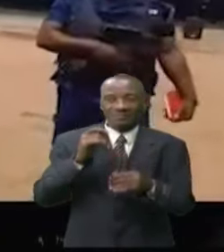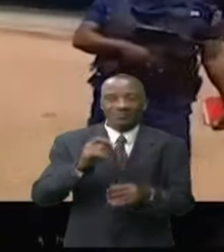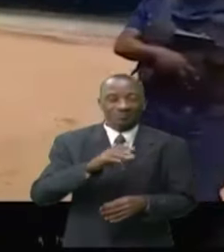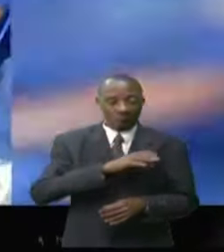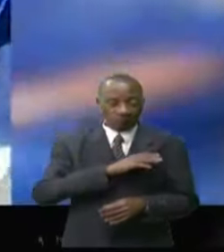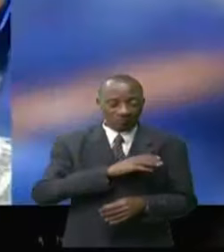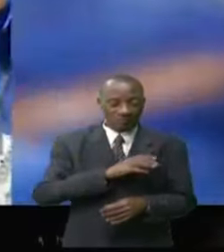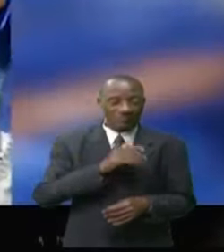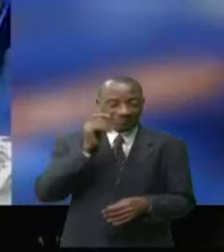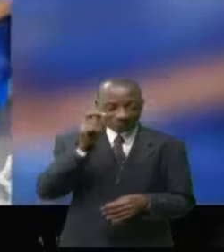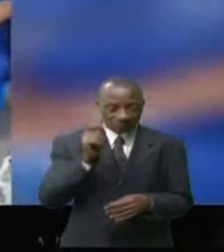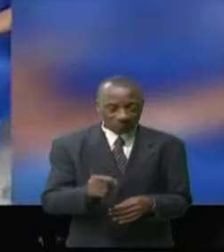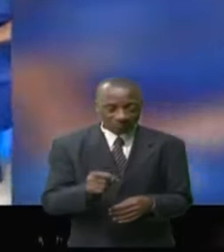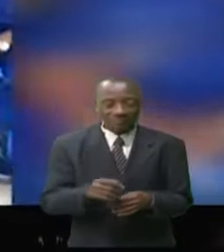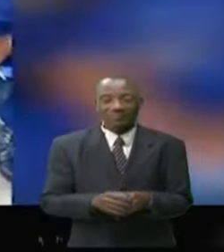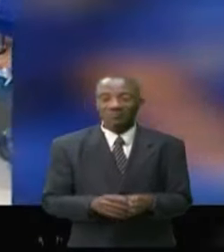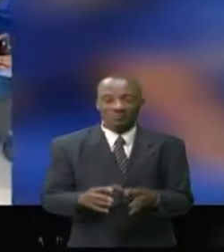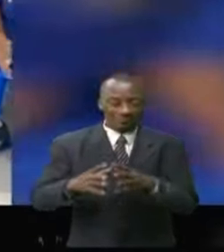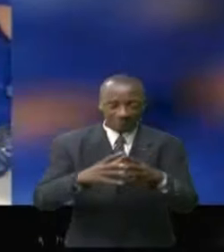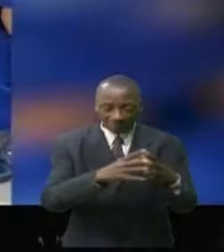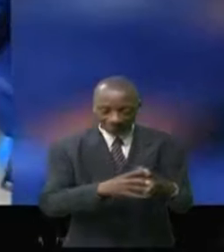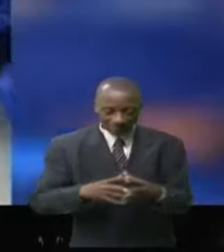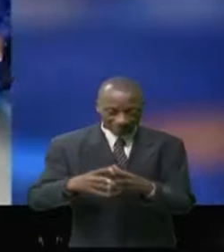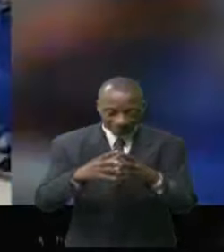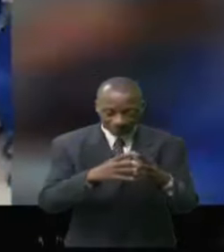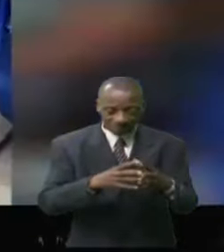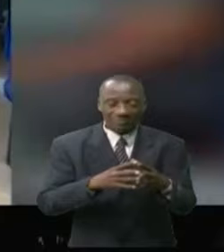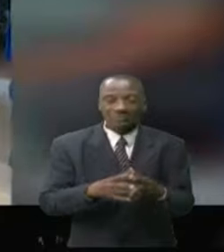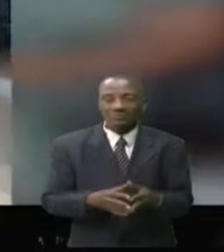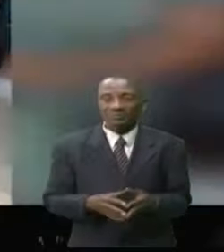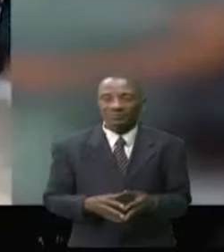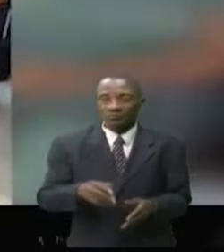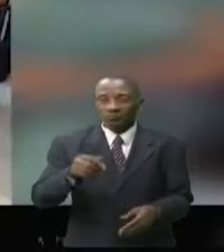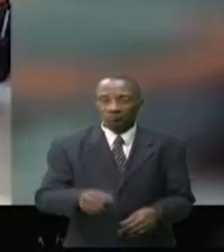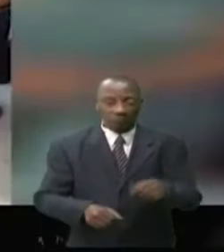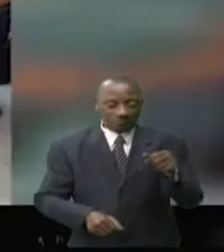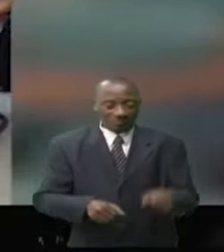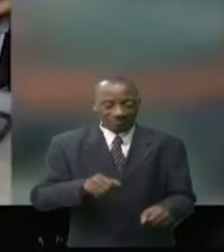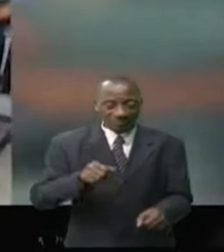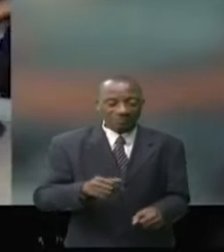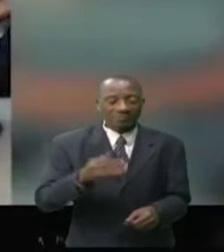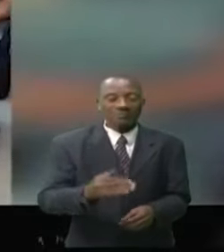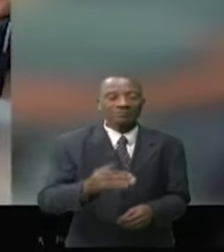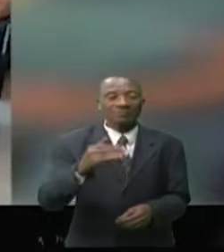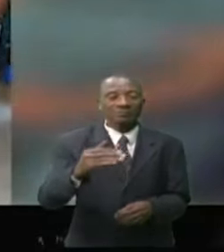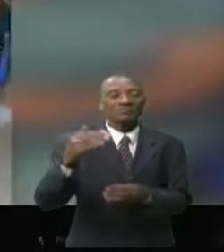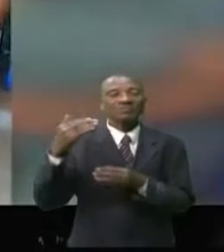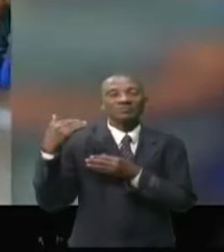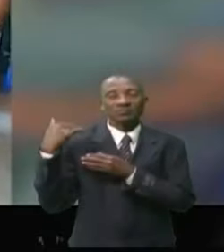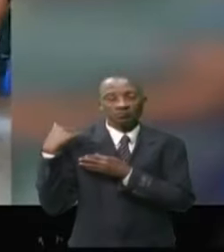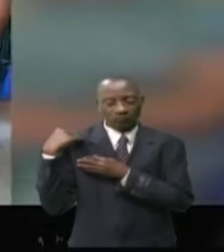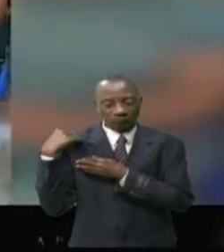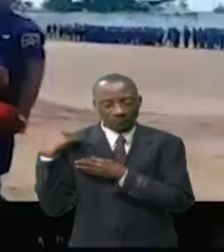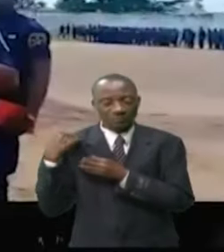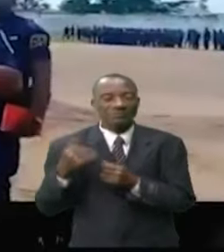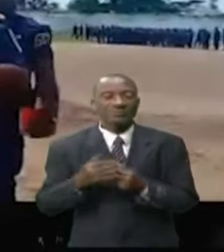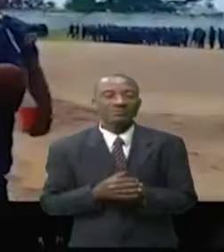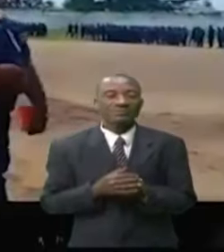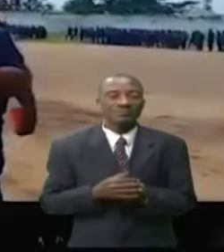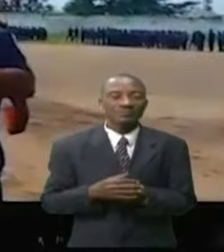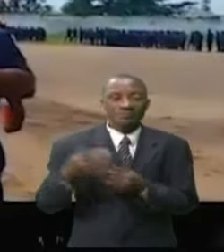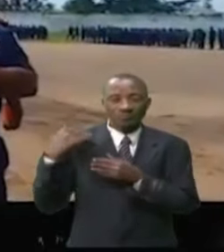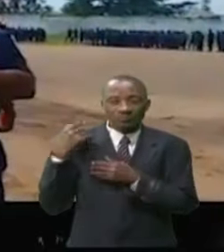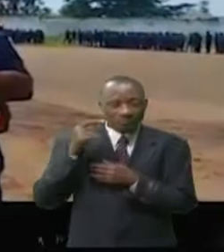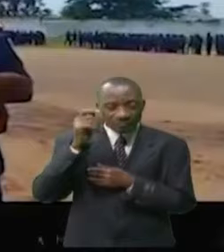bien Silvano Kongo a rappelé au policiers et aux militaires leur mission qu'ils doivent remplir sans faille le